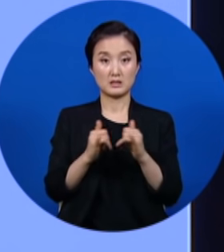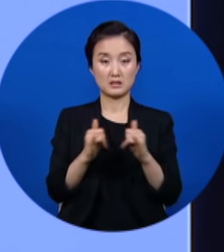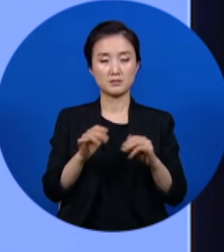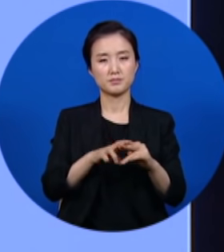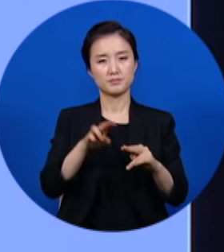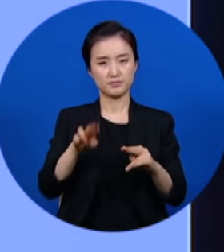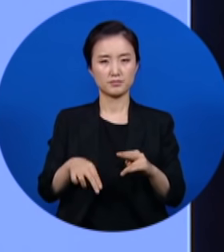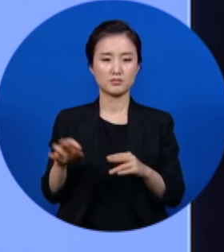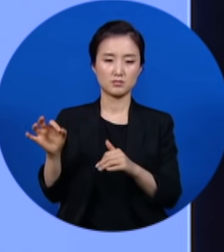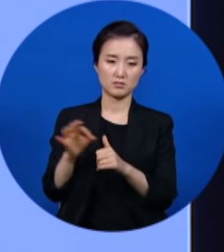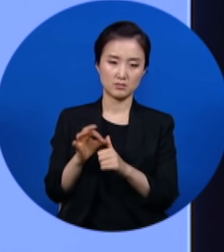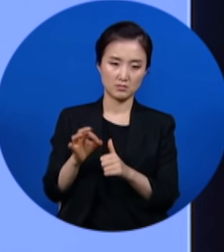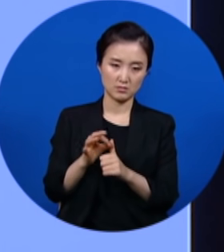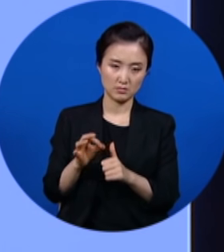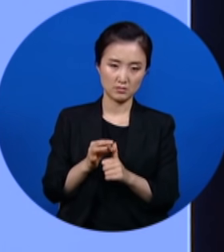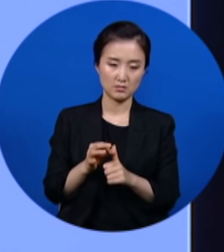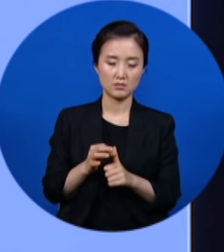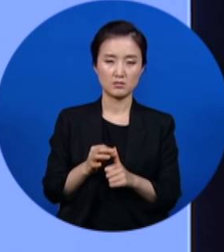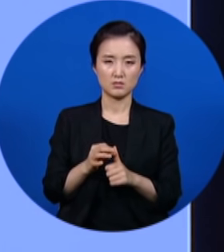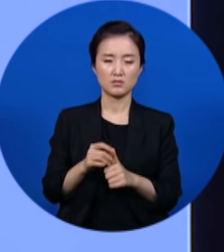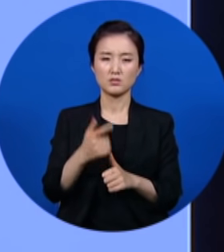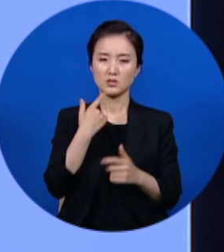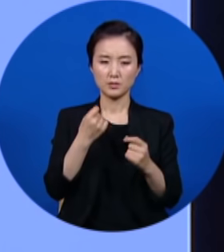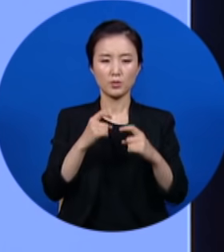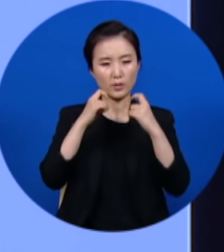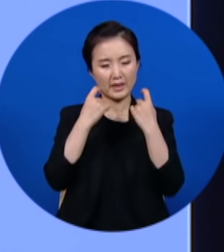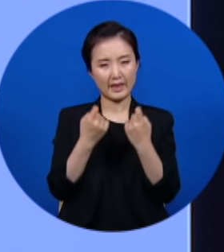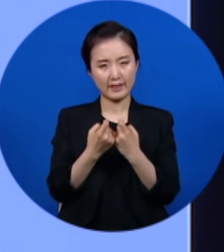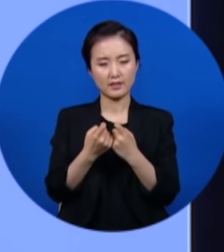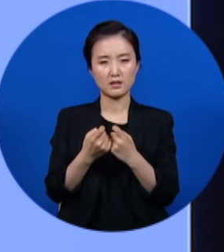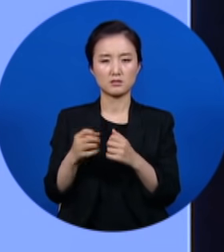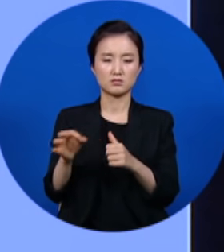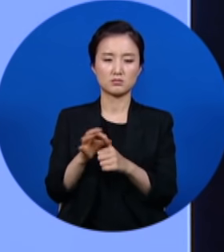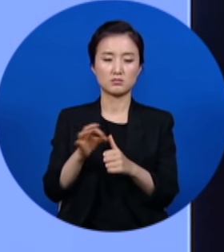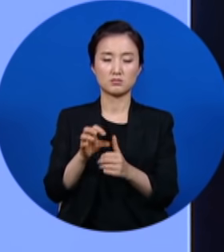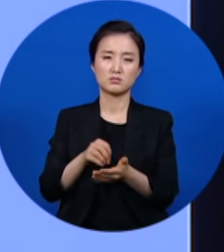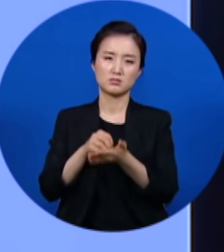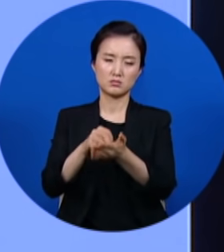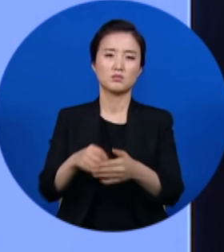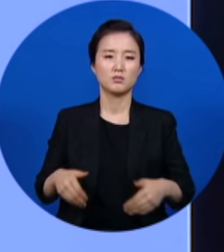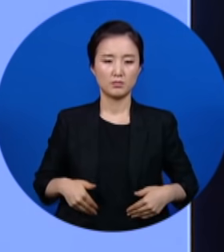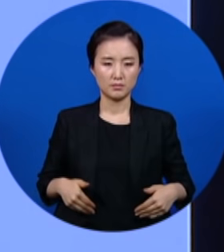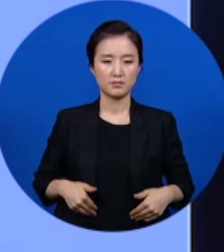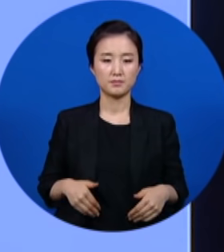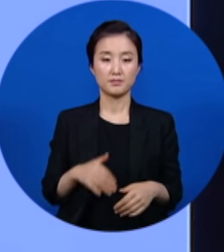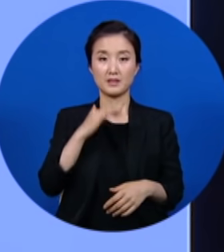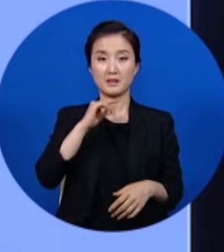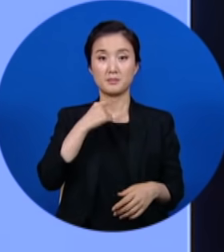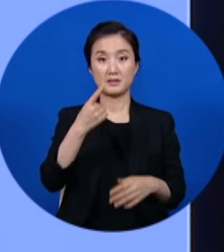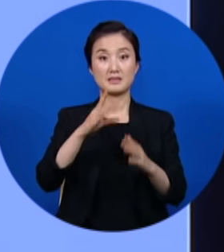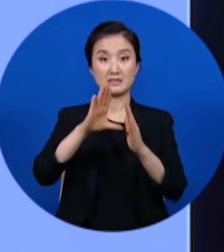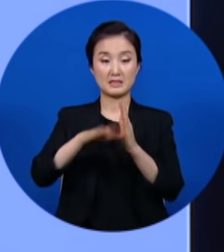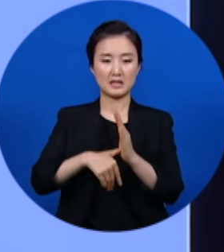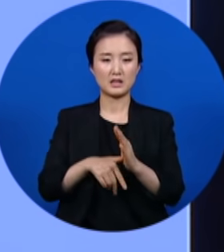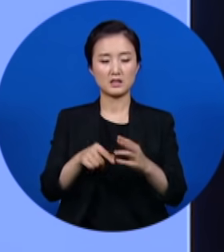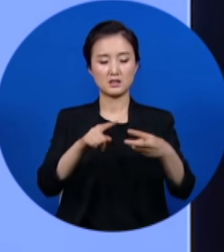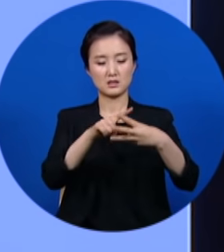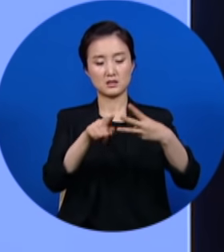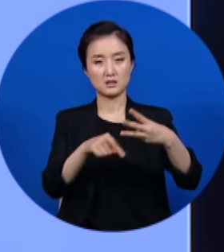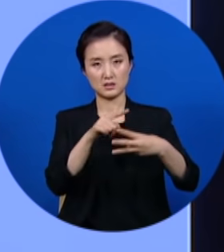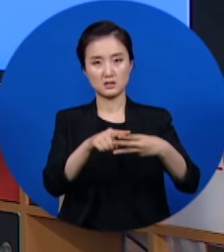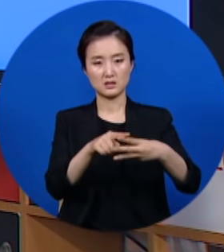하니까 한 달에 10만 원 20만 하도 개인연금 이 100세 시대에는 u 3가지를 3 청년기 배라고